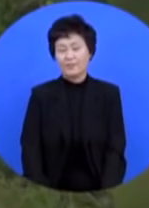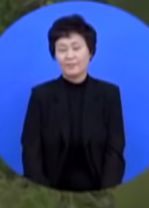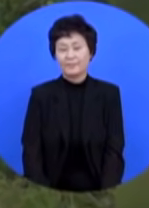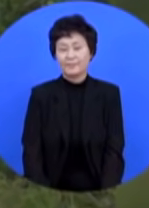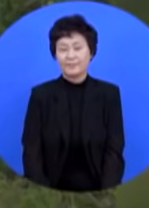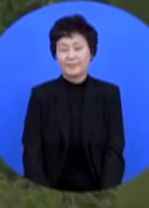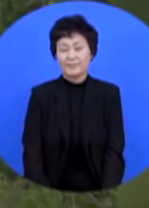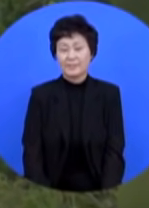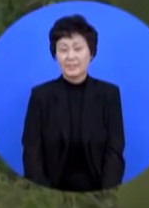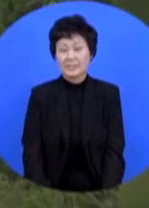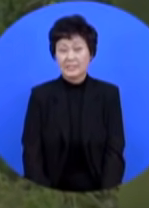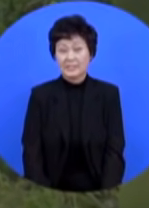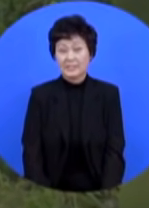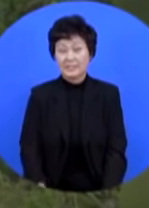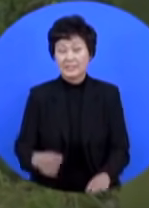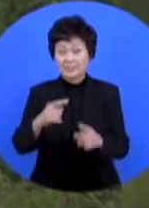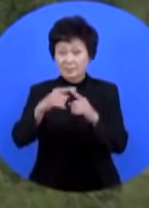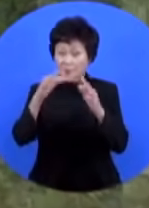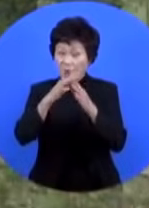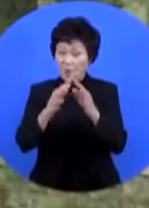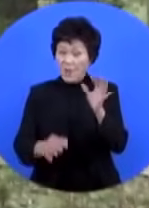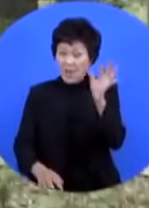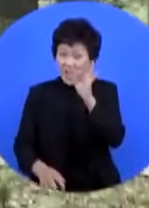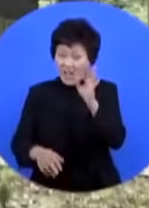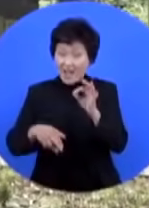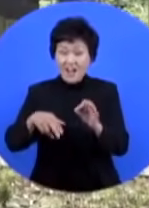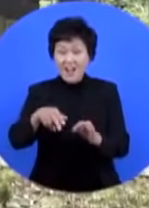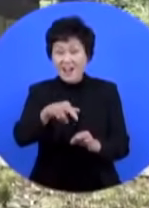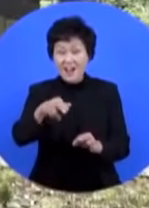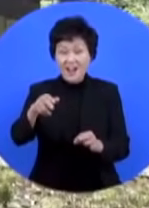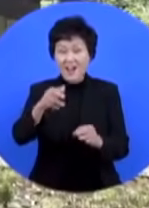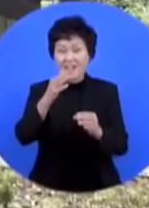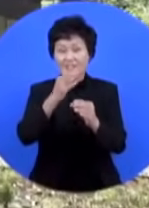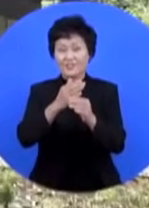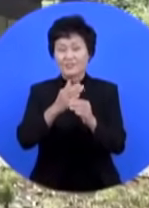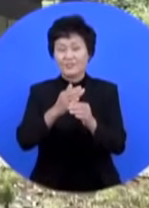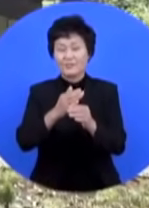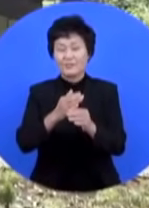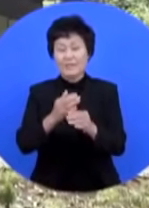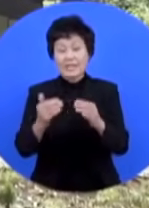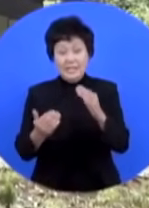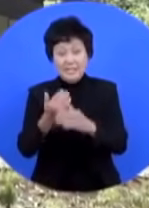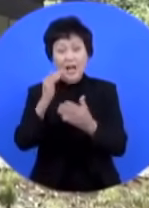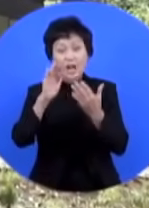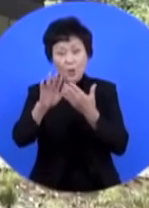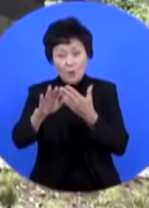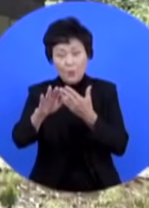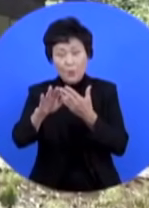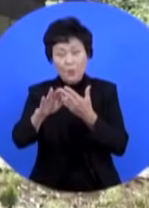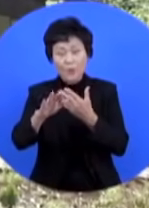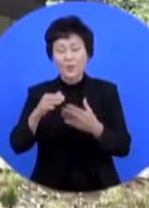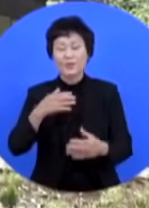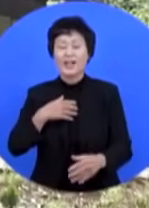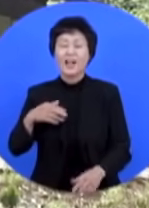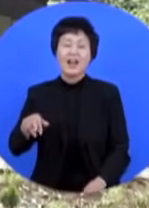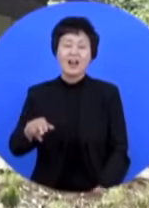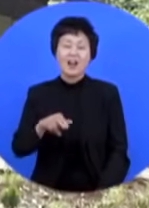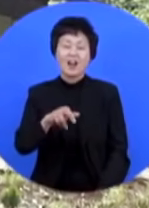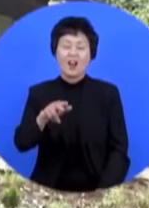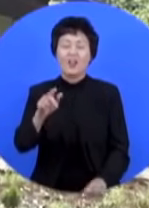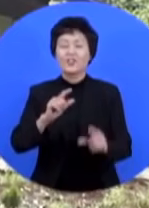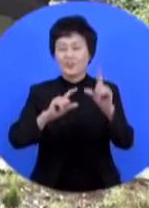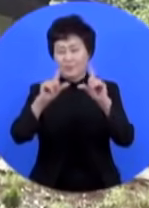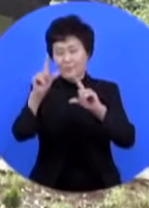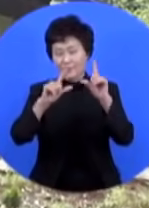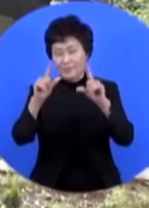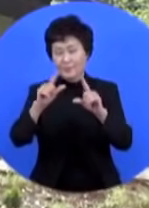거의 찾아가는 길이죠? 예, 이거는 사고 난 이후에 제가 아까 그 길을 걸어가는 모습이에요. 네. 이게 첫